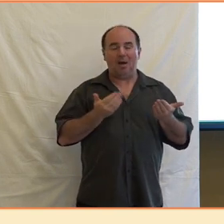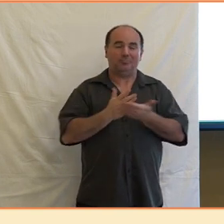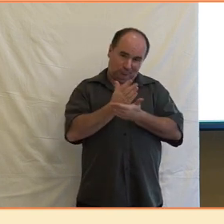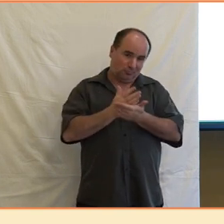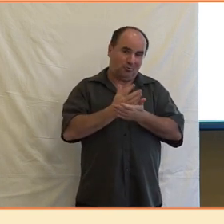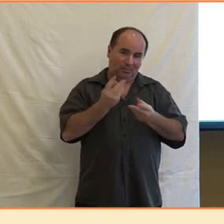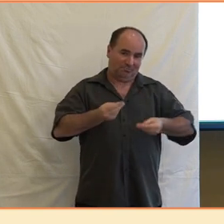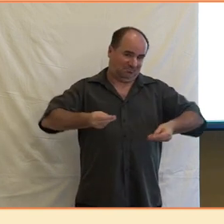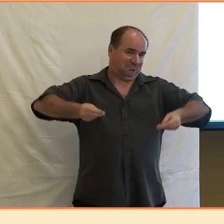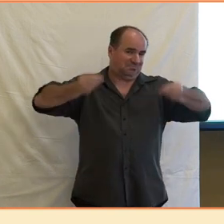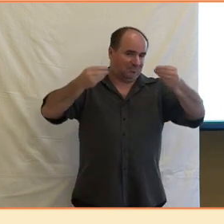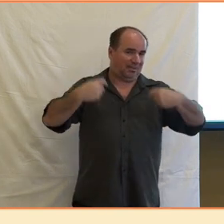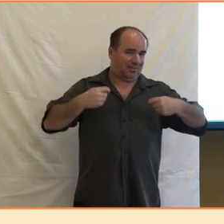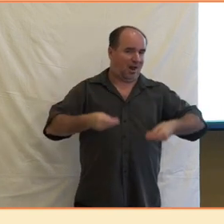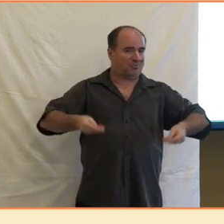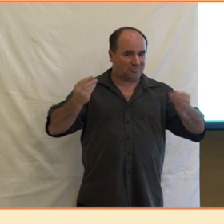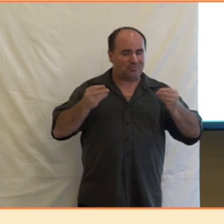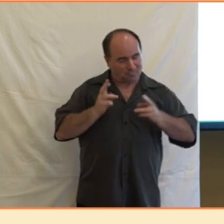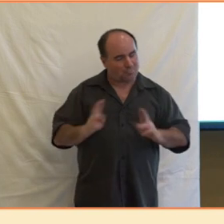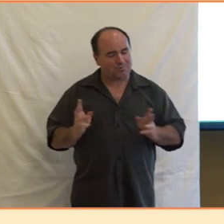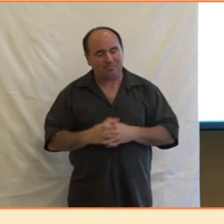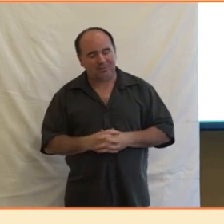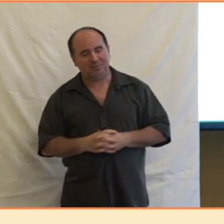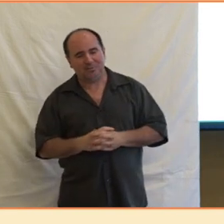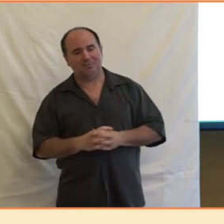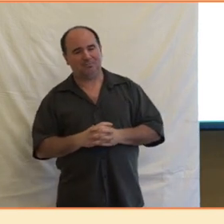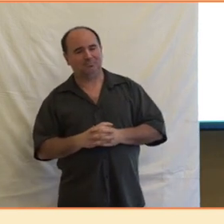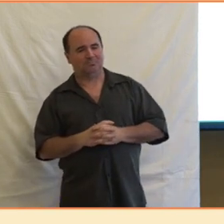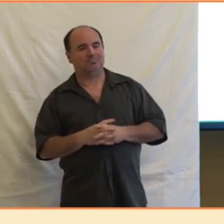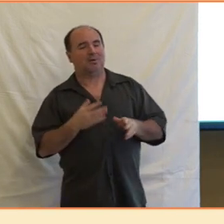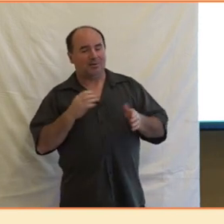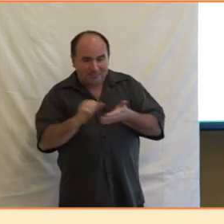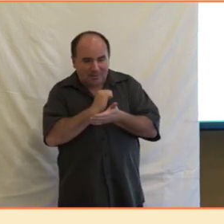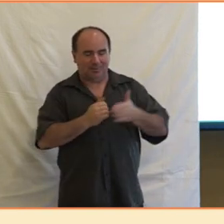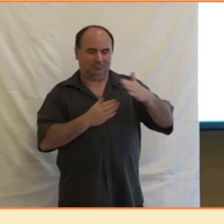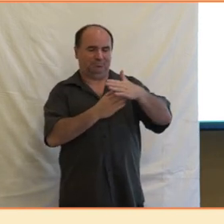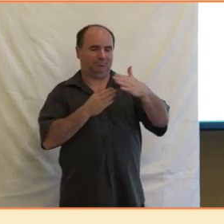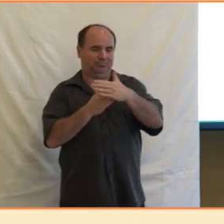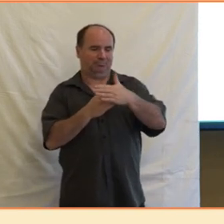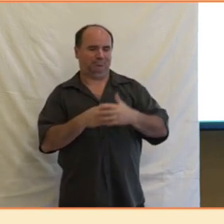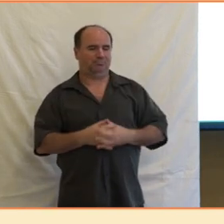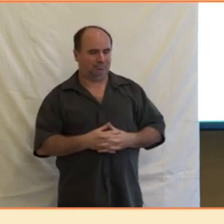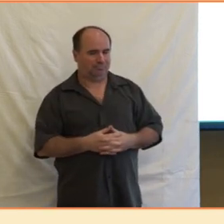dražší. A to je samozřejmě jeden z mnoha dalších možných případů.